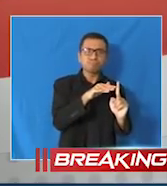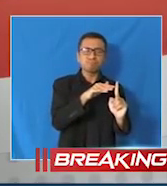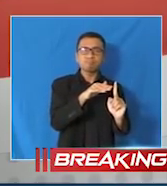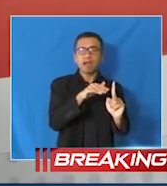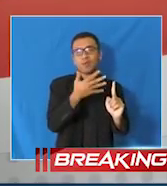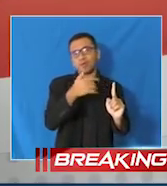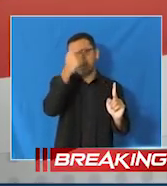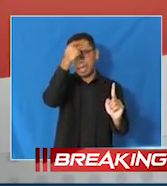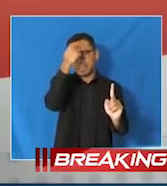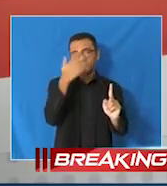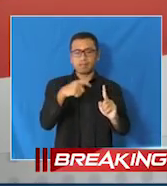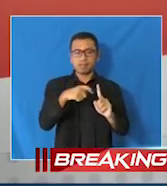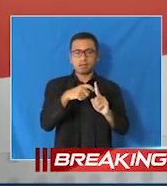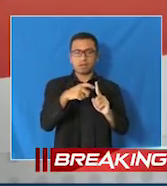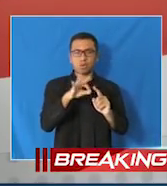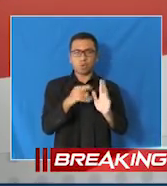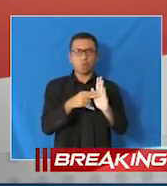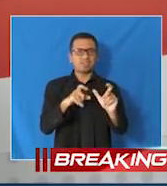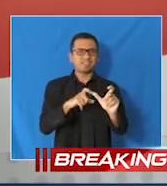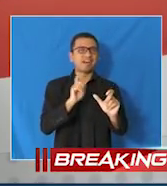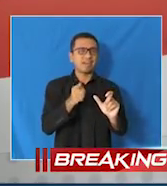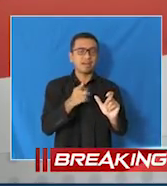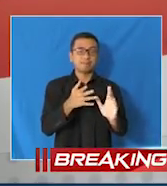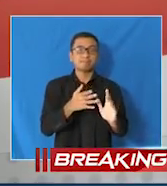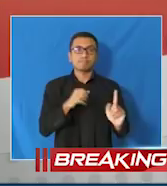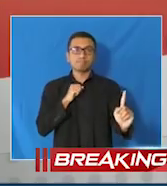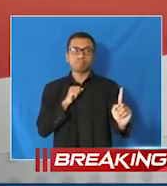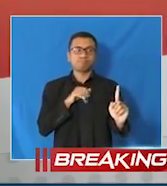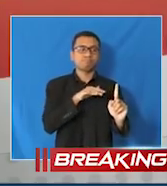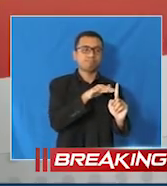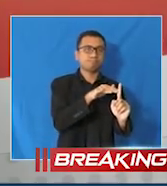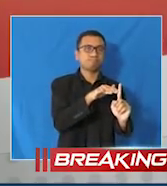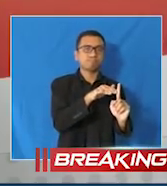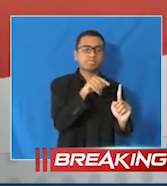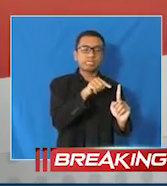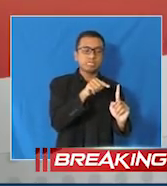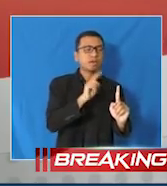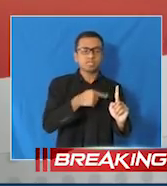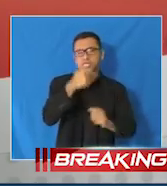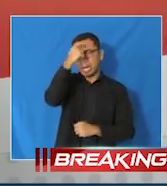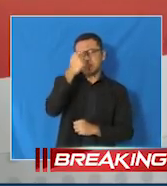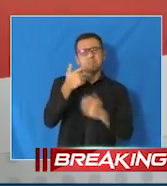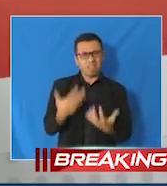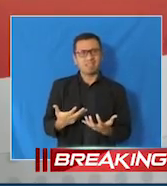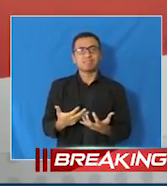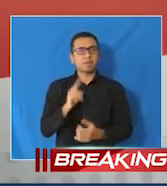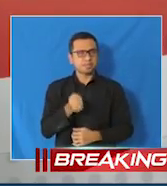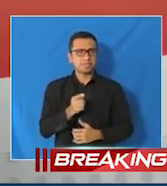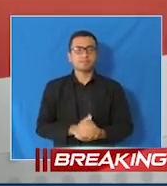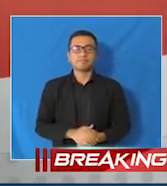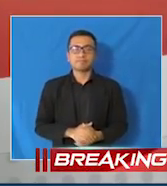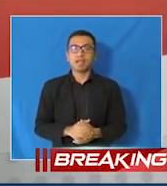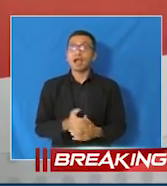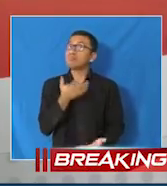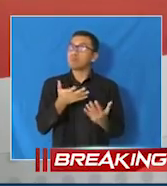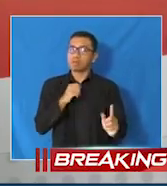penyakit-penyakit kronis yang mendahuluinya maka dampaknya akan menjadi sangat berat dan bisa